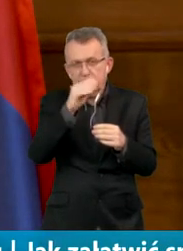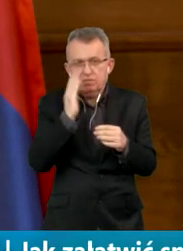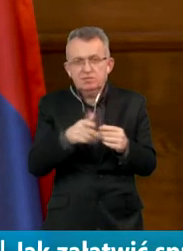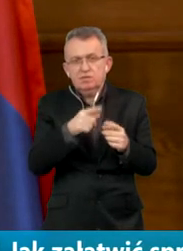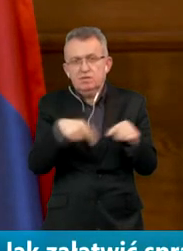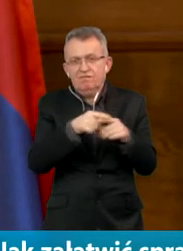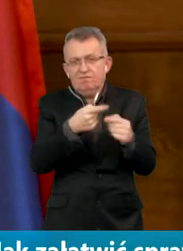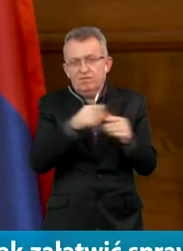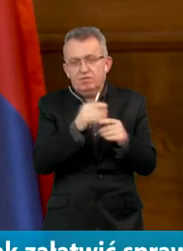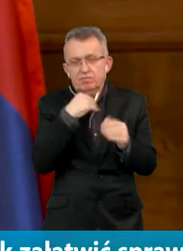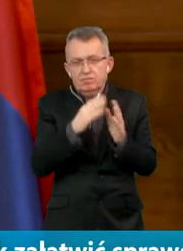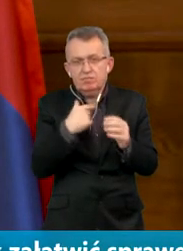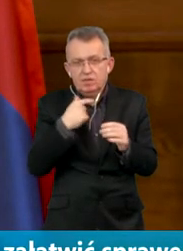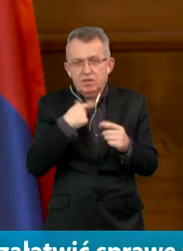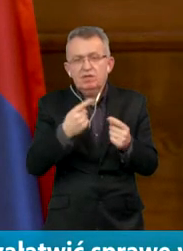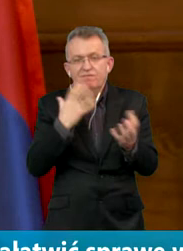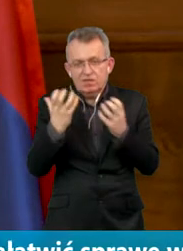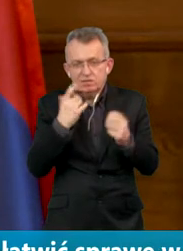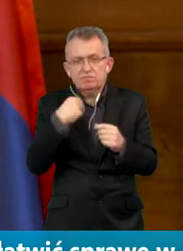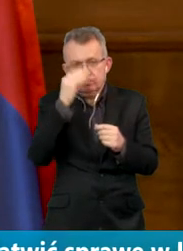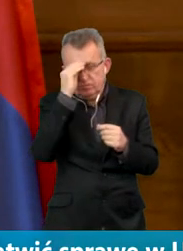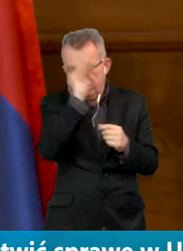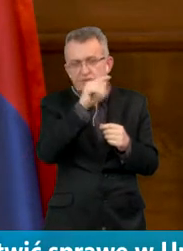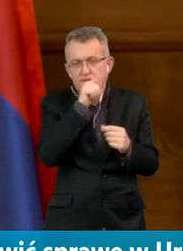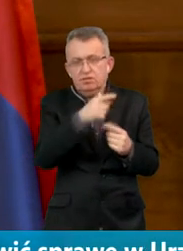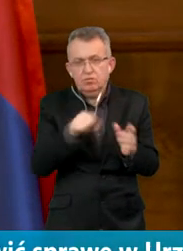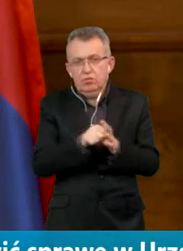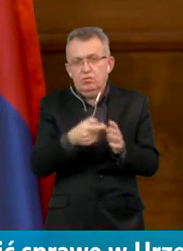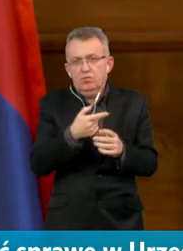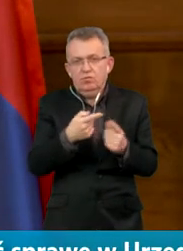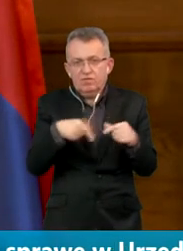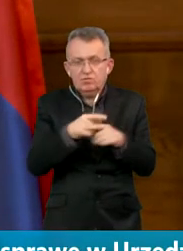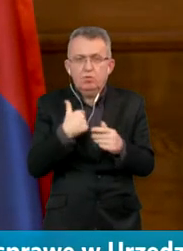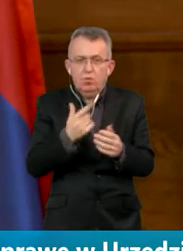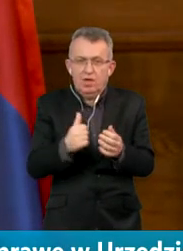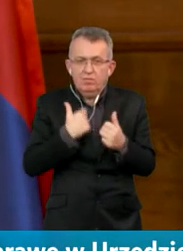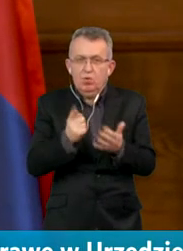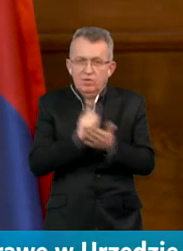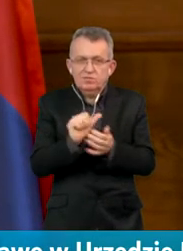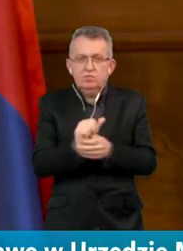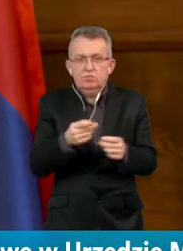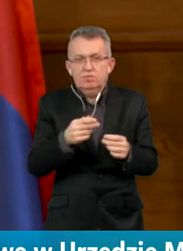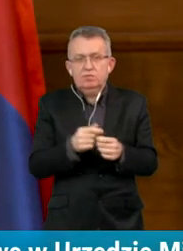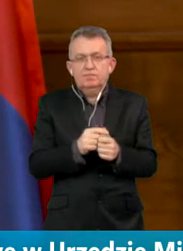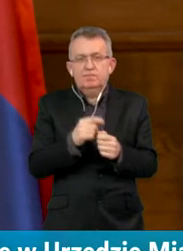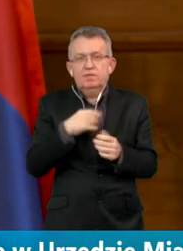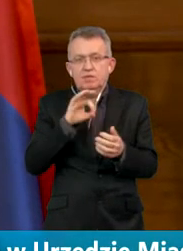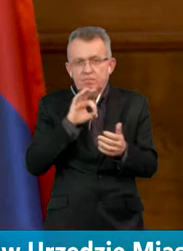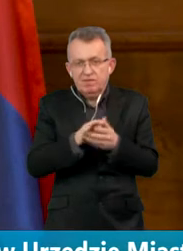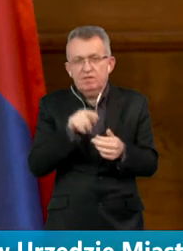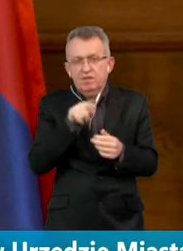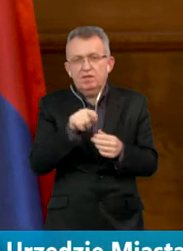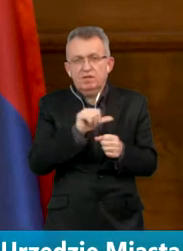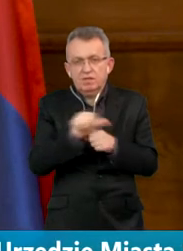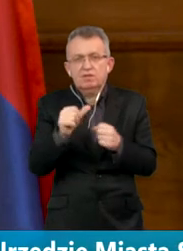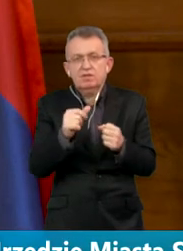miejska się tym zajmuje, więc wyjaśnimy tę sprawę i być może uda się znaleźć rozwiązanie. Pewnie takich przypadków